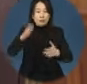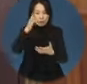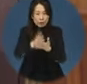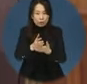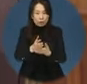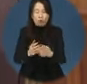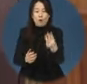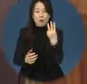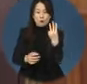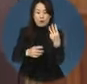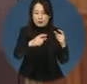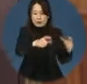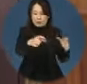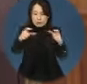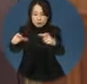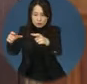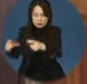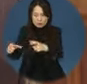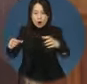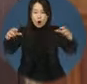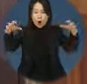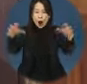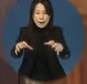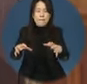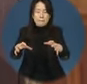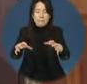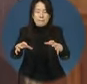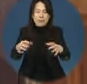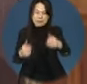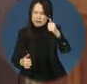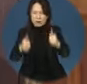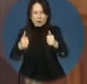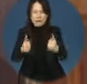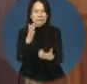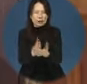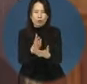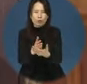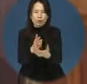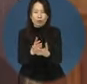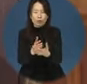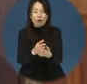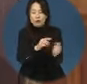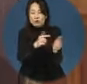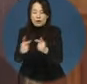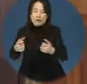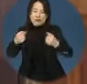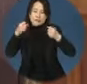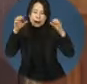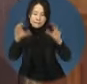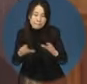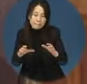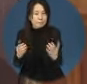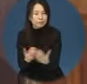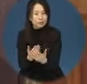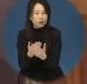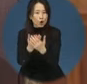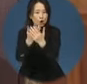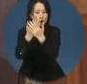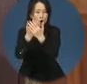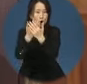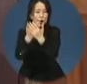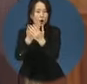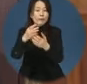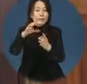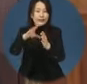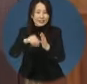하나의 통합된 광 역관의 메가시티 가 함께 여러가지 것들을 추구하고 그리고 만 들어간 다음에 낫다라고 했을 때